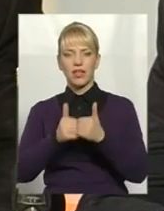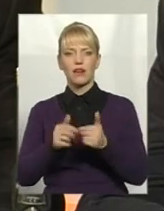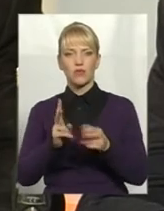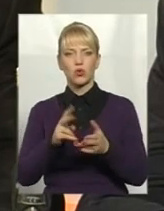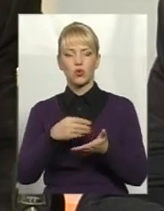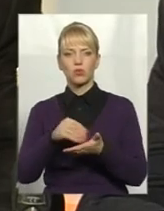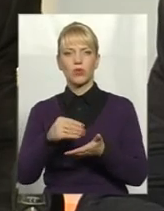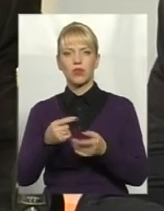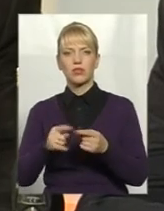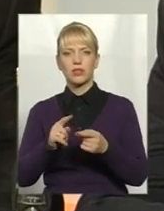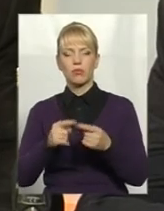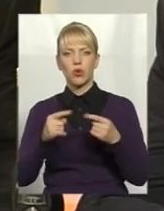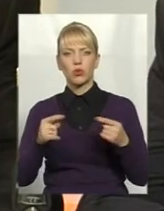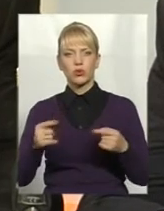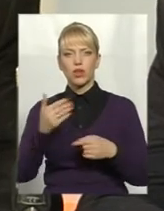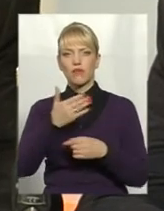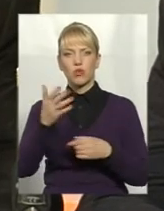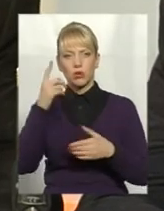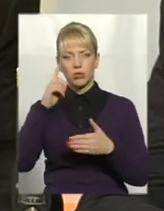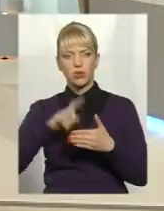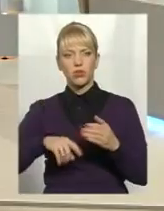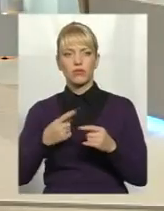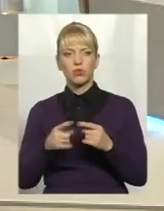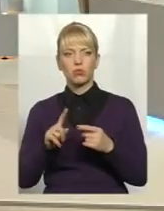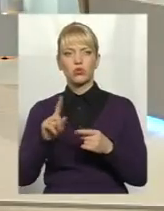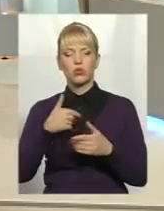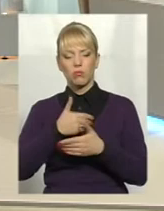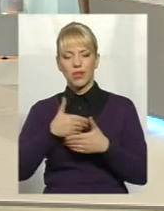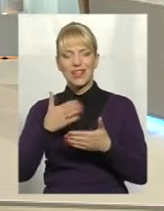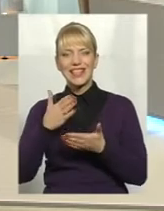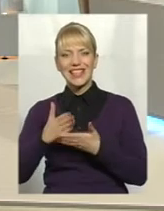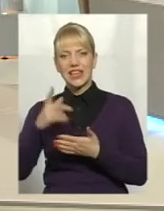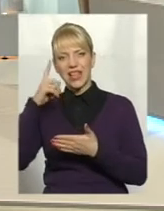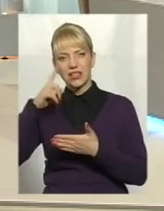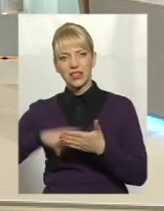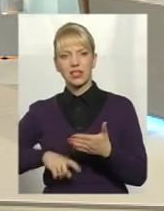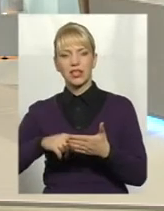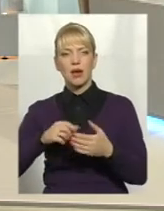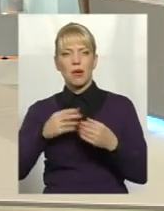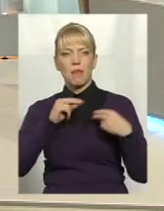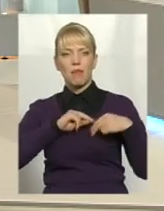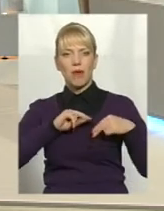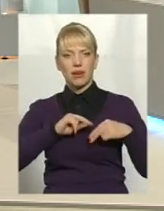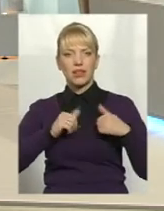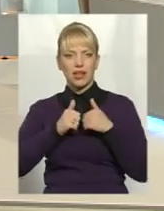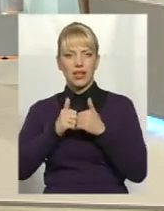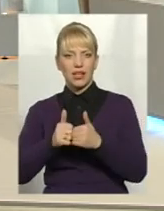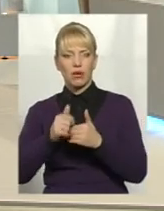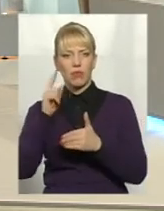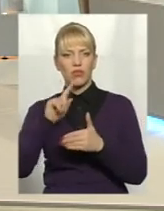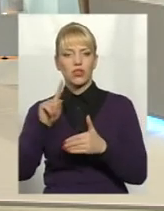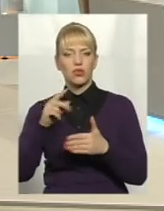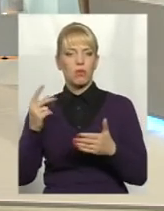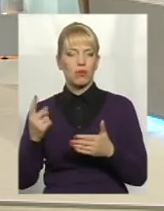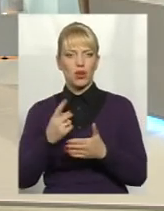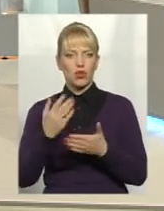вони переконалися в тому, що ми надійні партнери. Ви повірте, що перший контракт, який ми